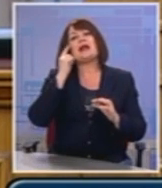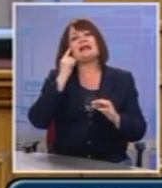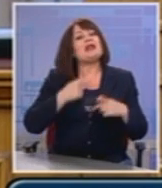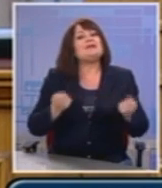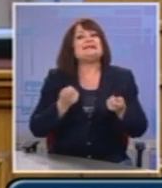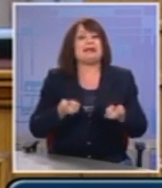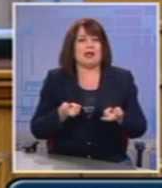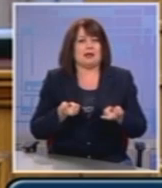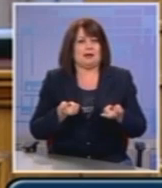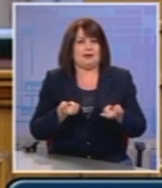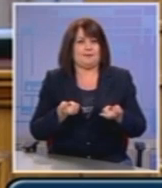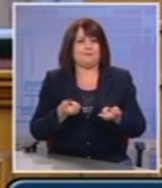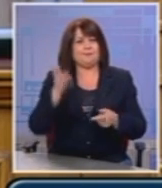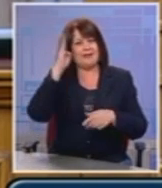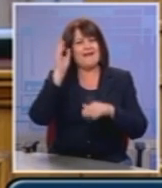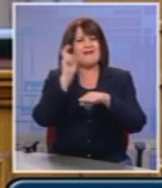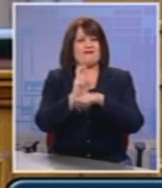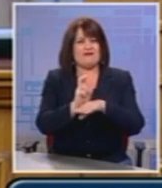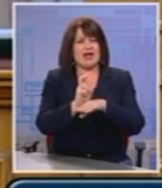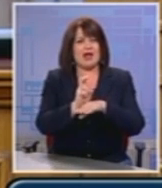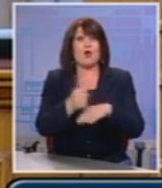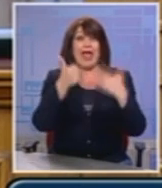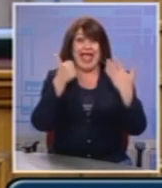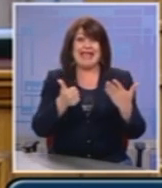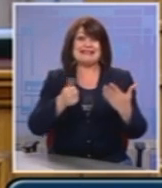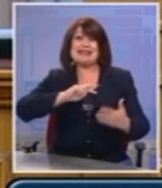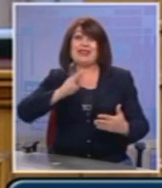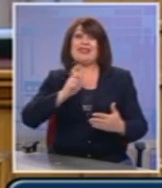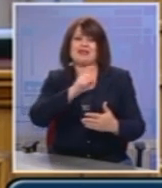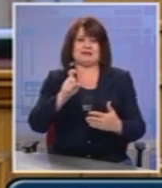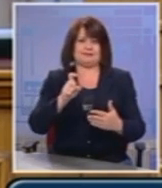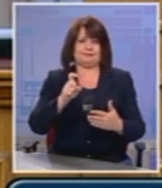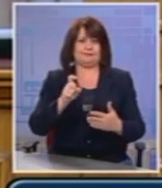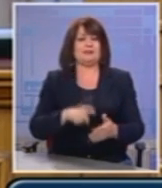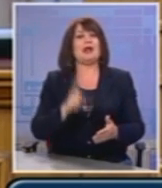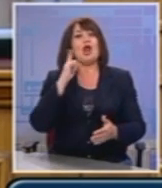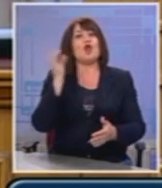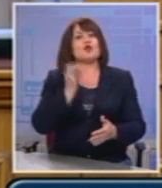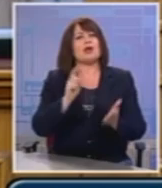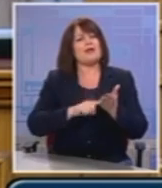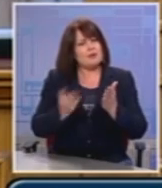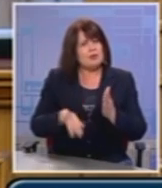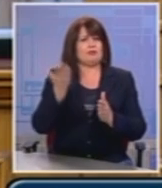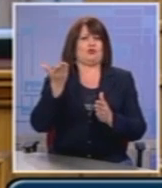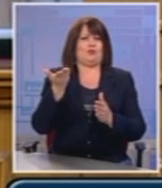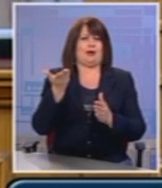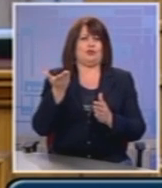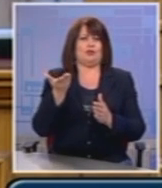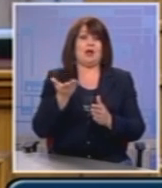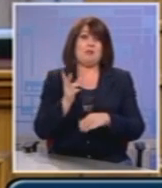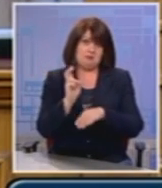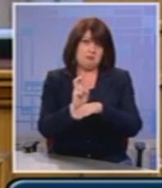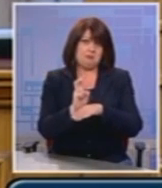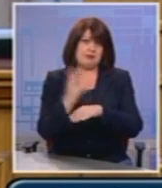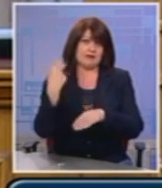έγινε το κοινό κεφάλαιο έχει έξ δς ενώ λογικά θα πρεπε να είναι περισσότερο από τα αυτά που είχε